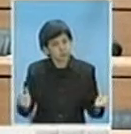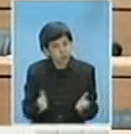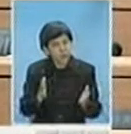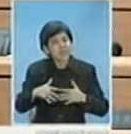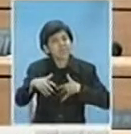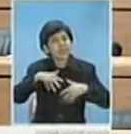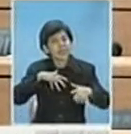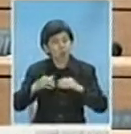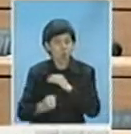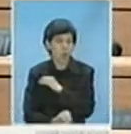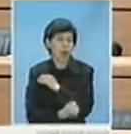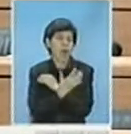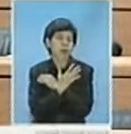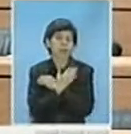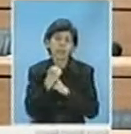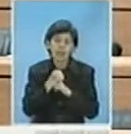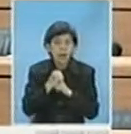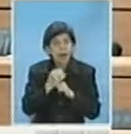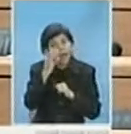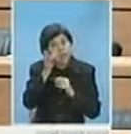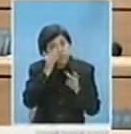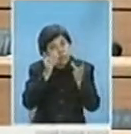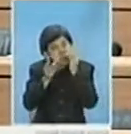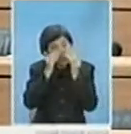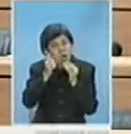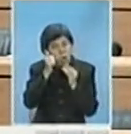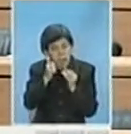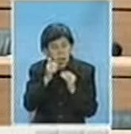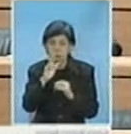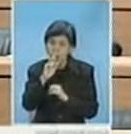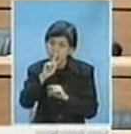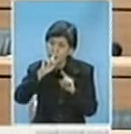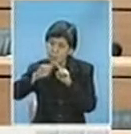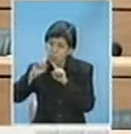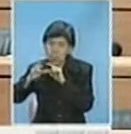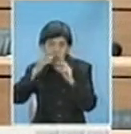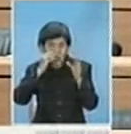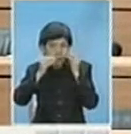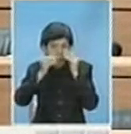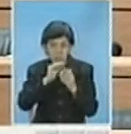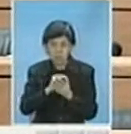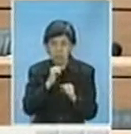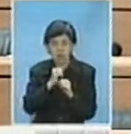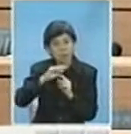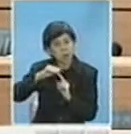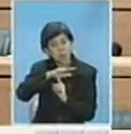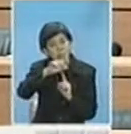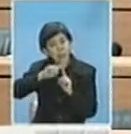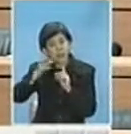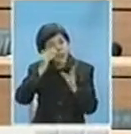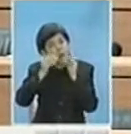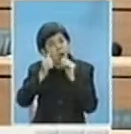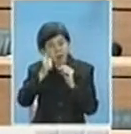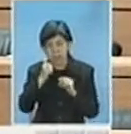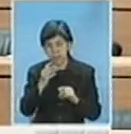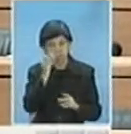นมีโอกาสรับข้อมูลข่าวสารจากทางราชการจากสื่อสารมวลชนและสื่อสาธารณะได้อย่างกว้างขวางร